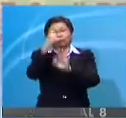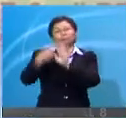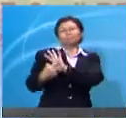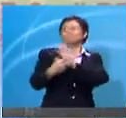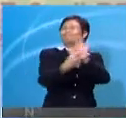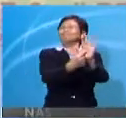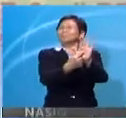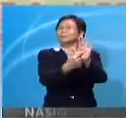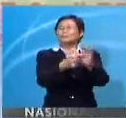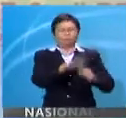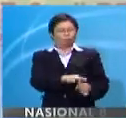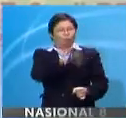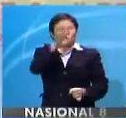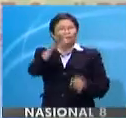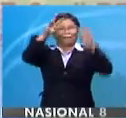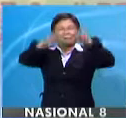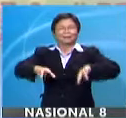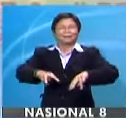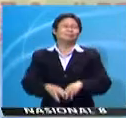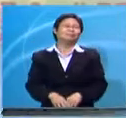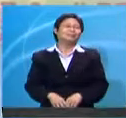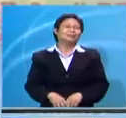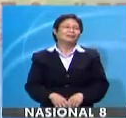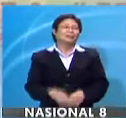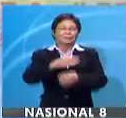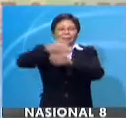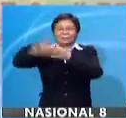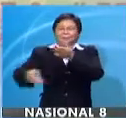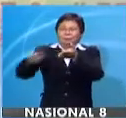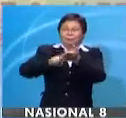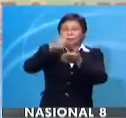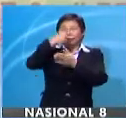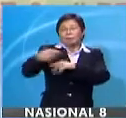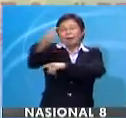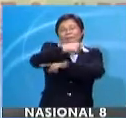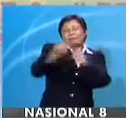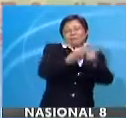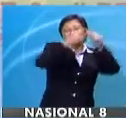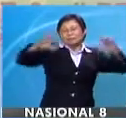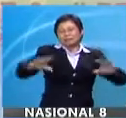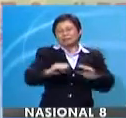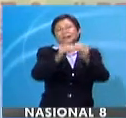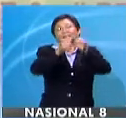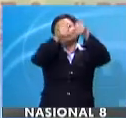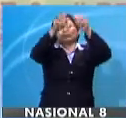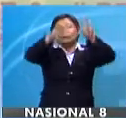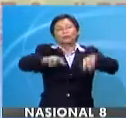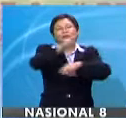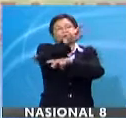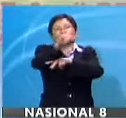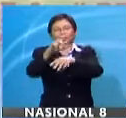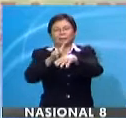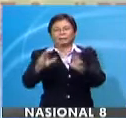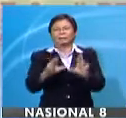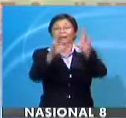menonjolkan lagi semangat ASEAN. Baik saudara, sekian laporan bagi hari pertama Sidang Kemuncak ASEAN ke-26 di KLCC